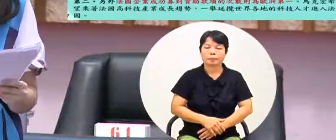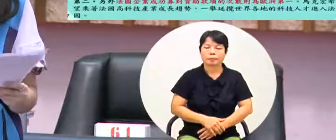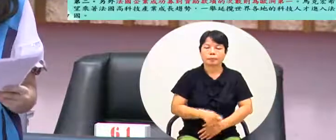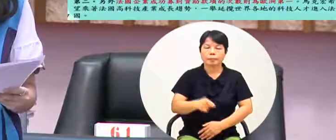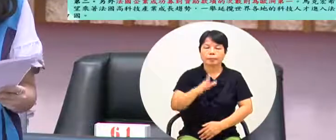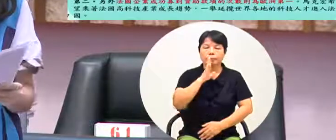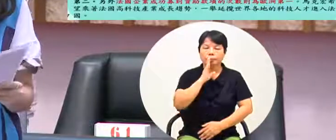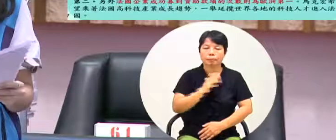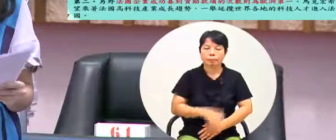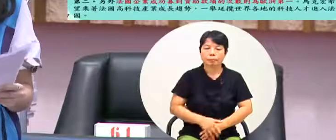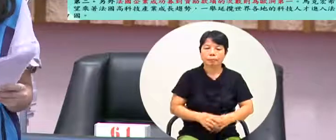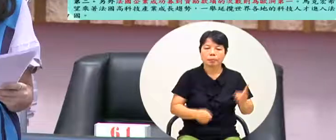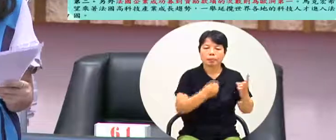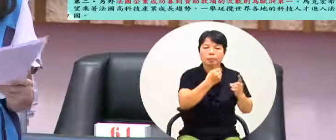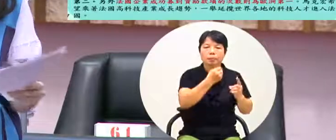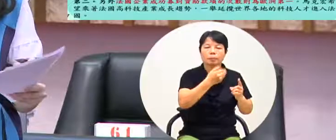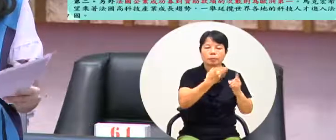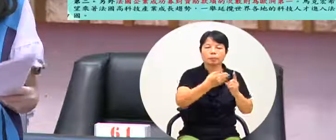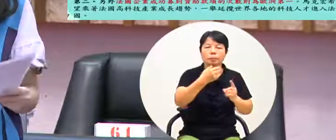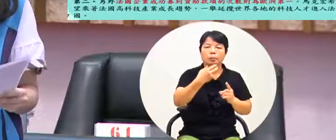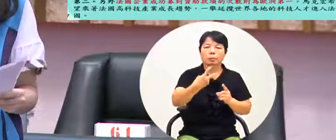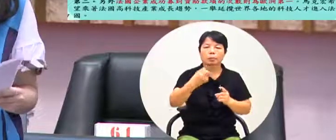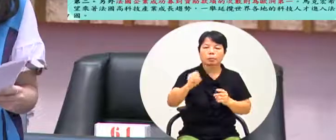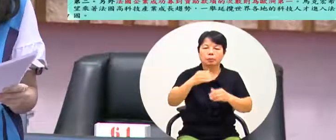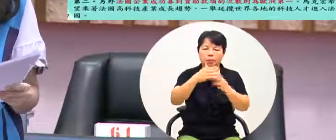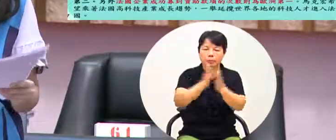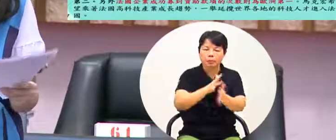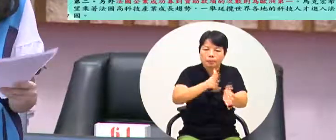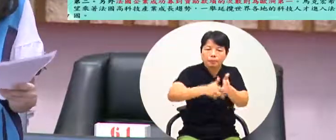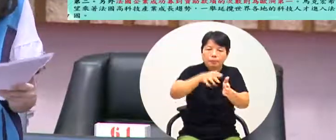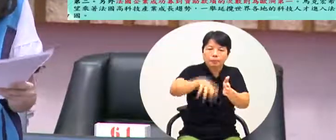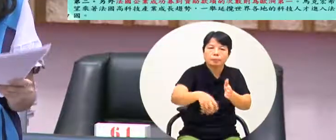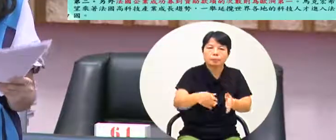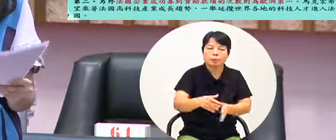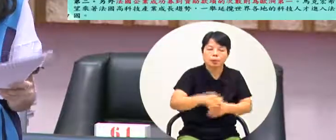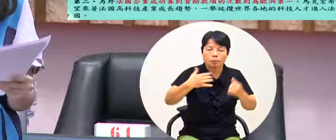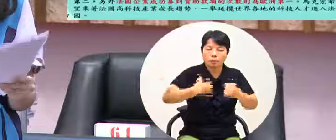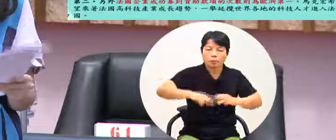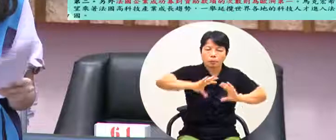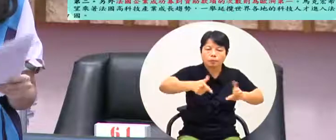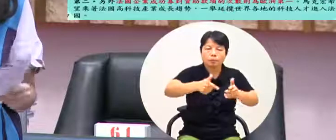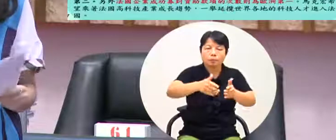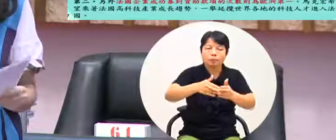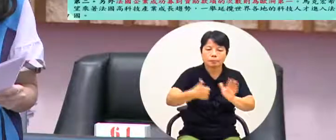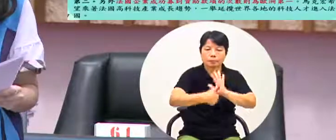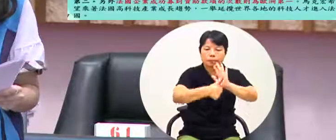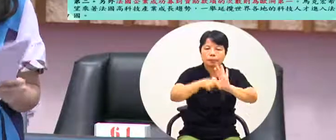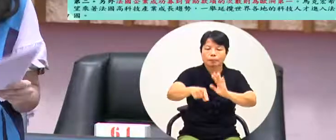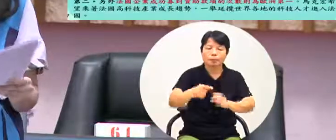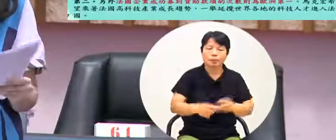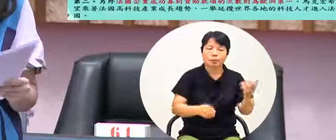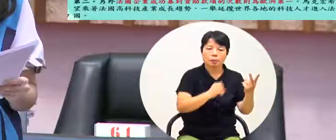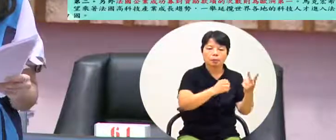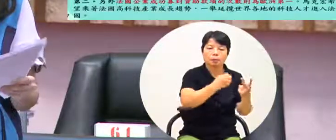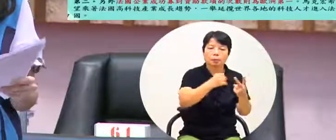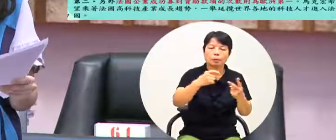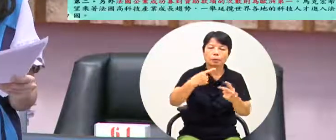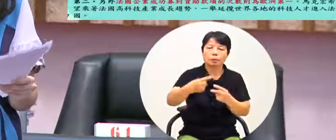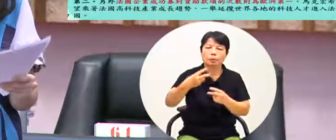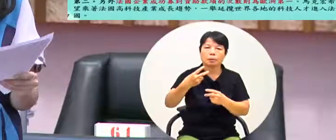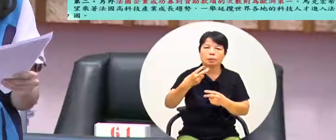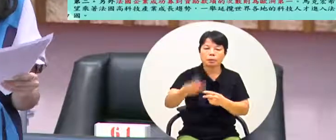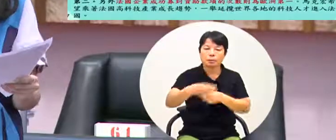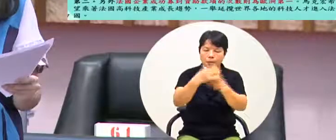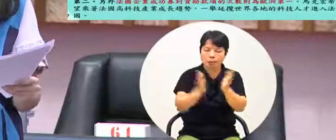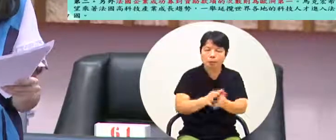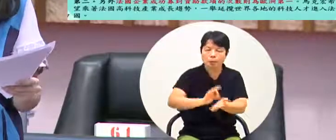所建的车站，那由法国有一个富豪尼尔在2013年花费86亿台币改建了，所以内